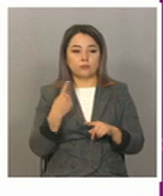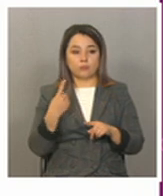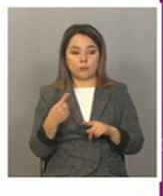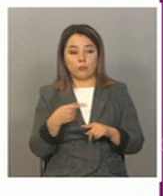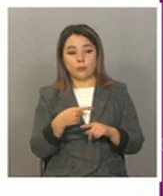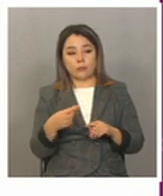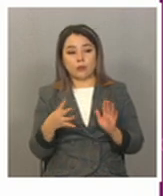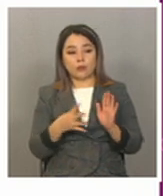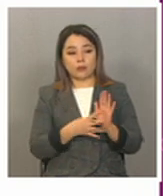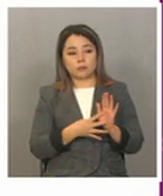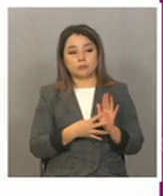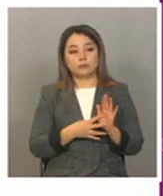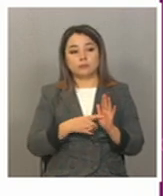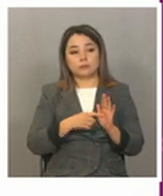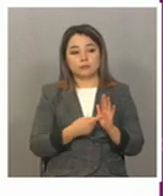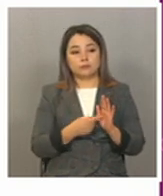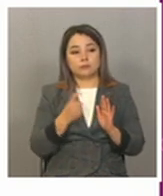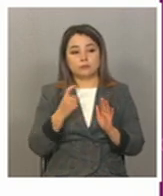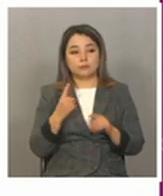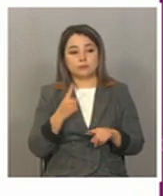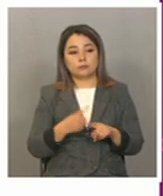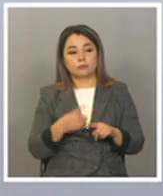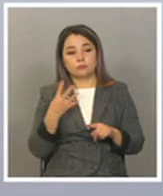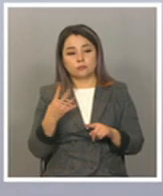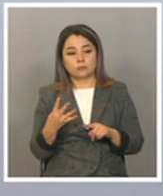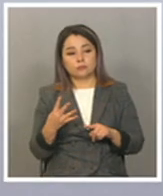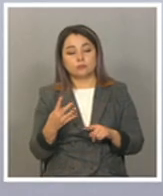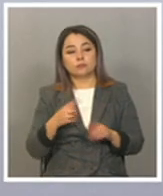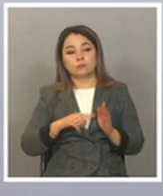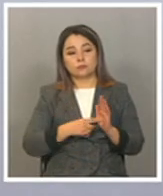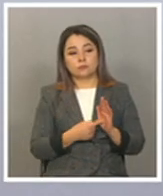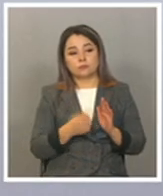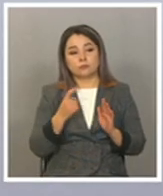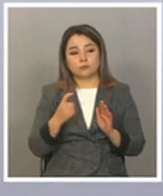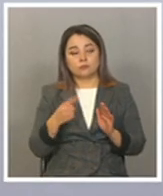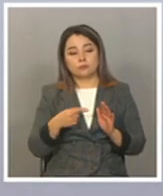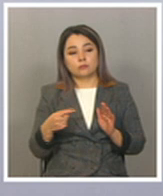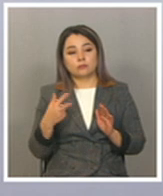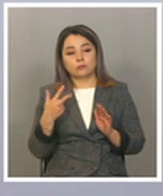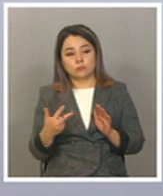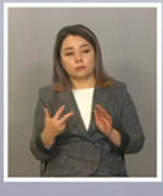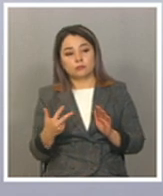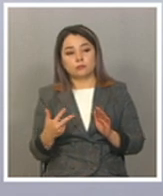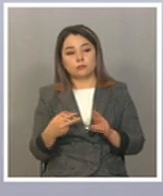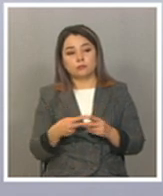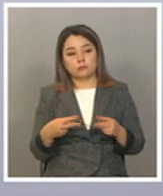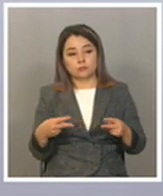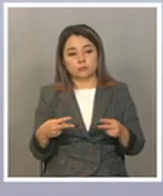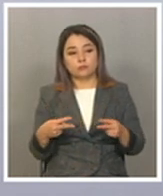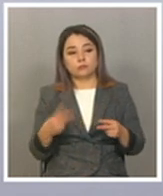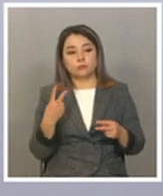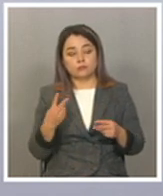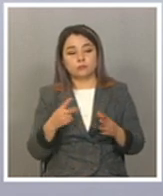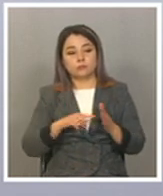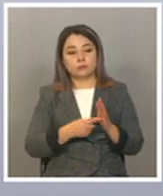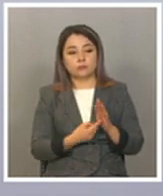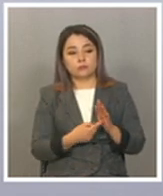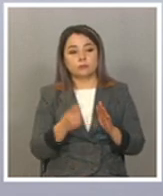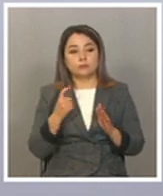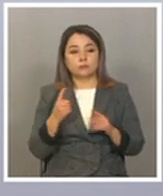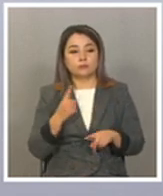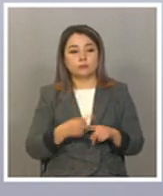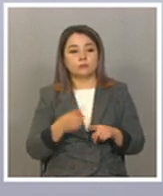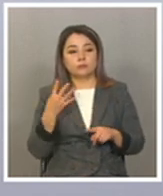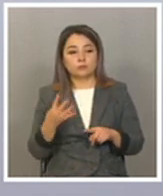азайтылған 9 көбейтілген x қосылған 4 көбейтілген x азайтылған 3 тең 2 көбейтілген x